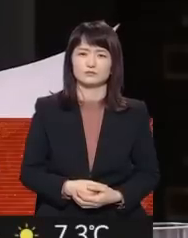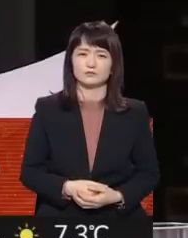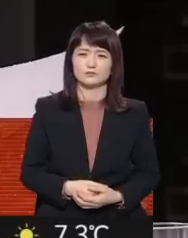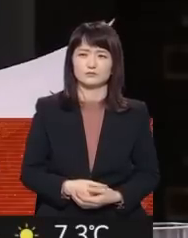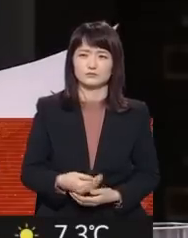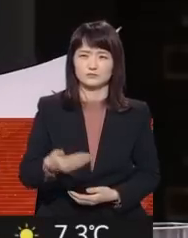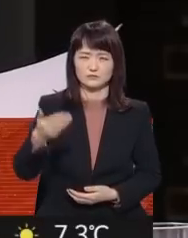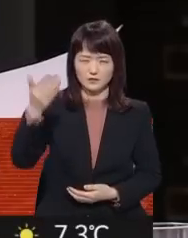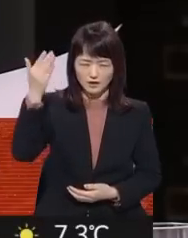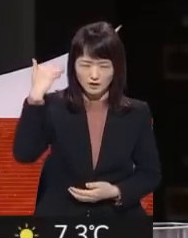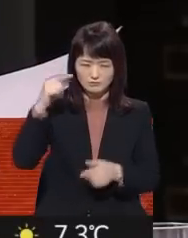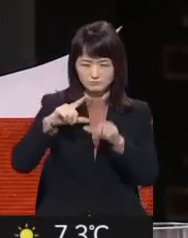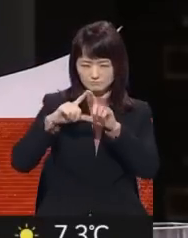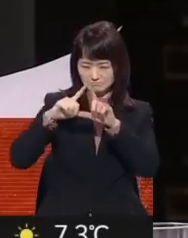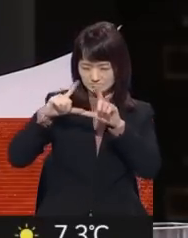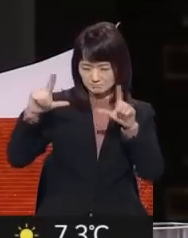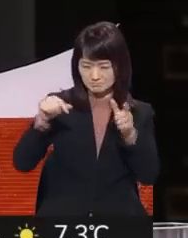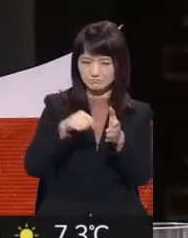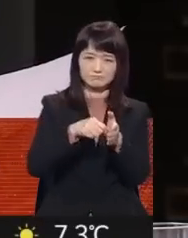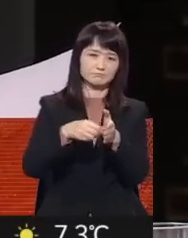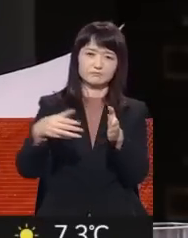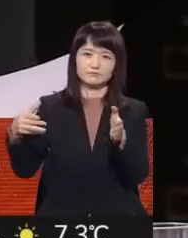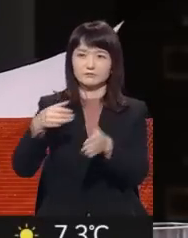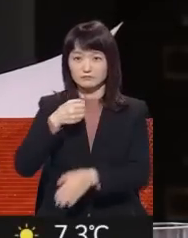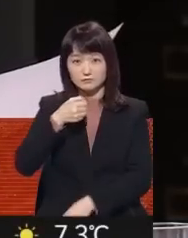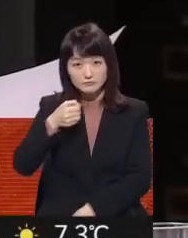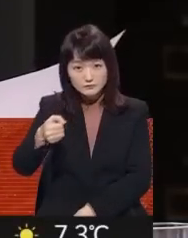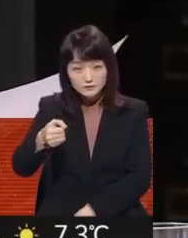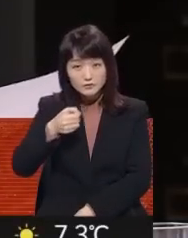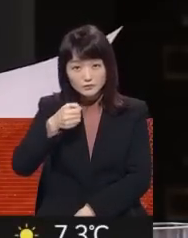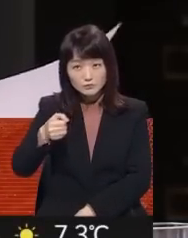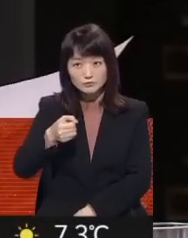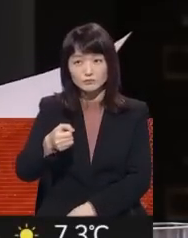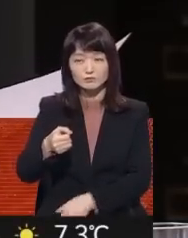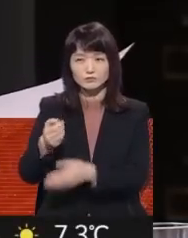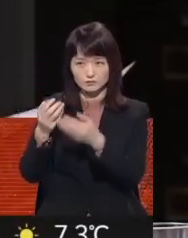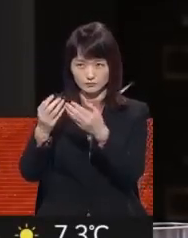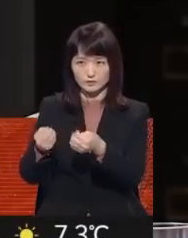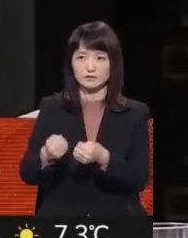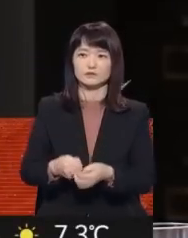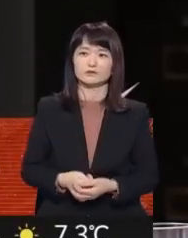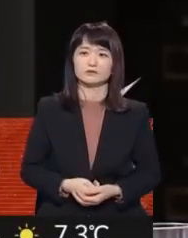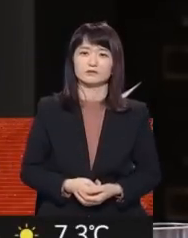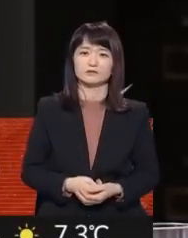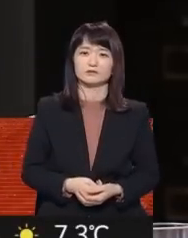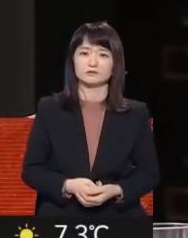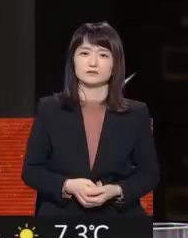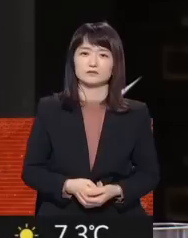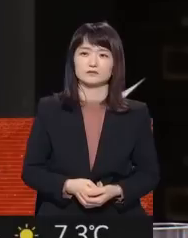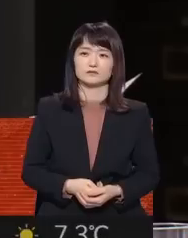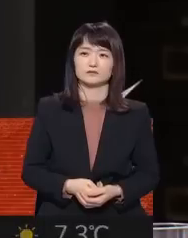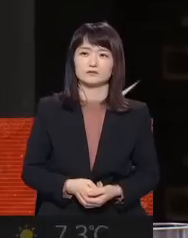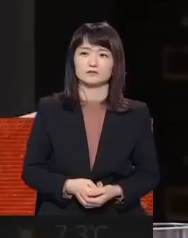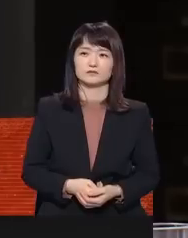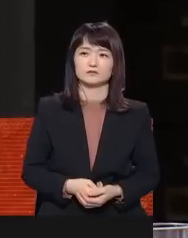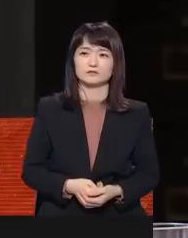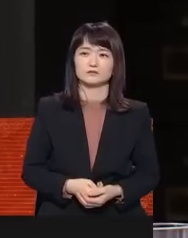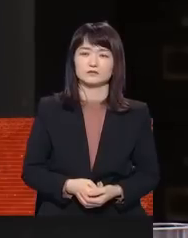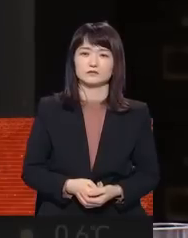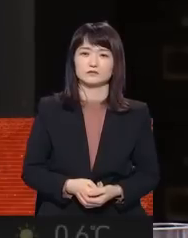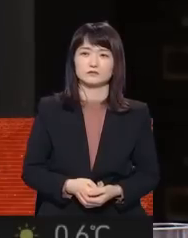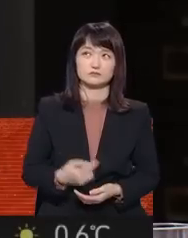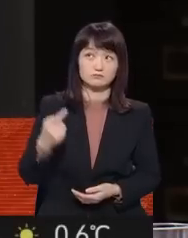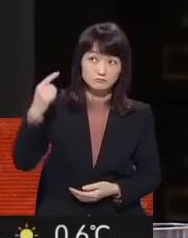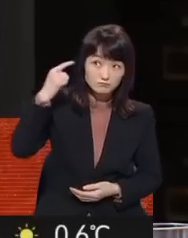유명하신 분이니까 그 인터뷰를 과거에 많이 하셨던데 좀 약간 인상적인 그런